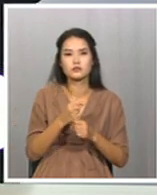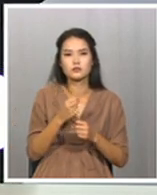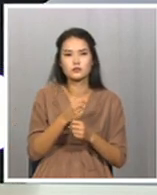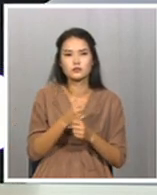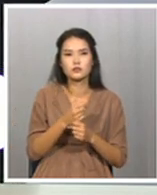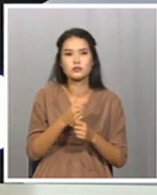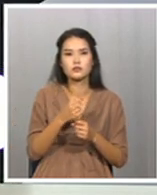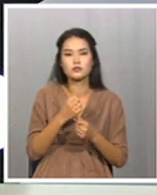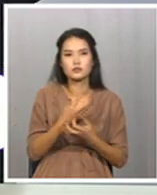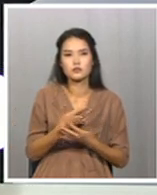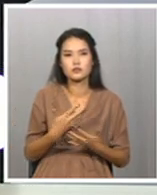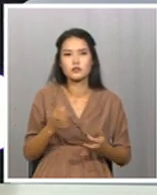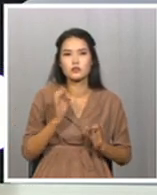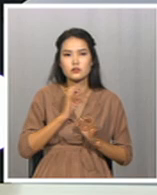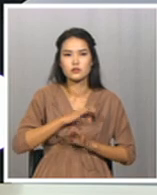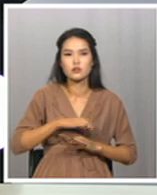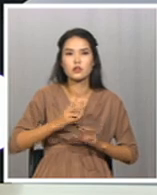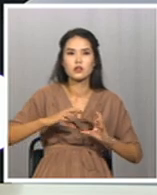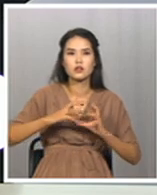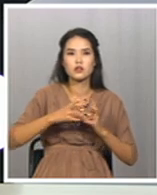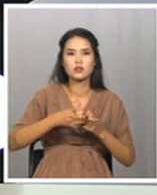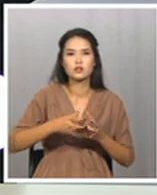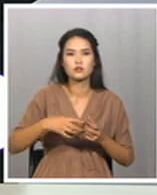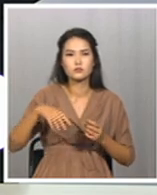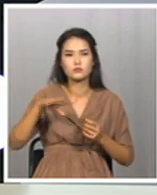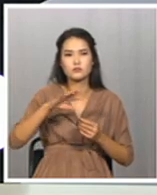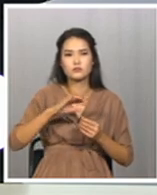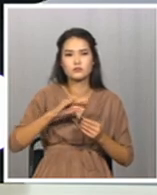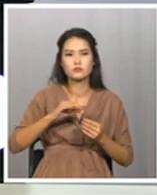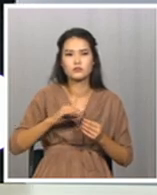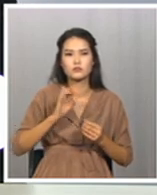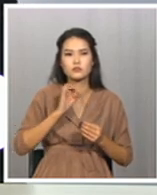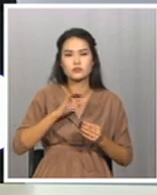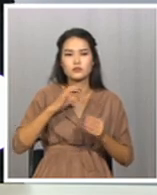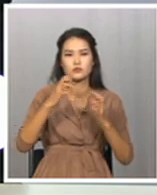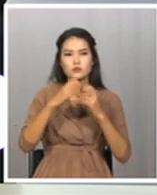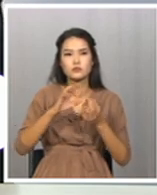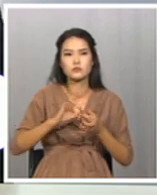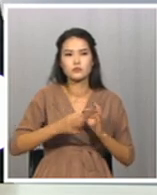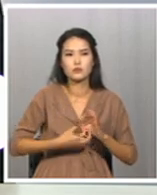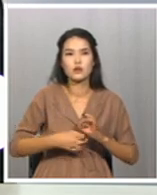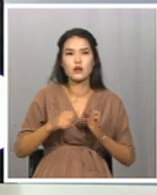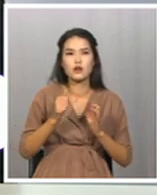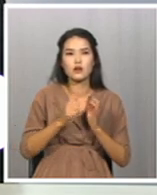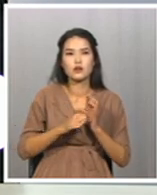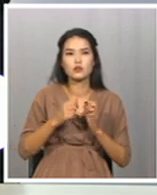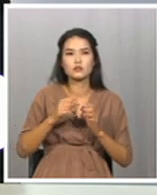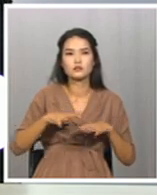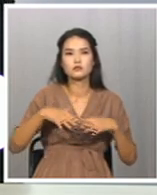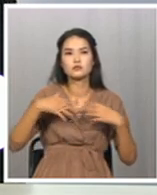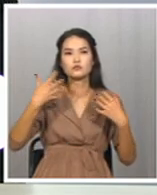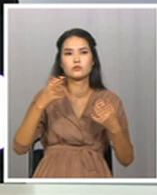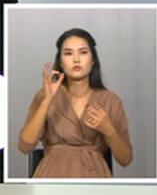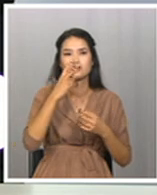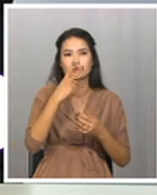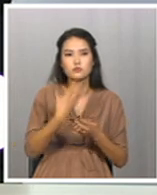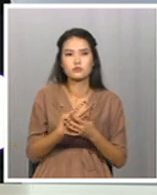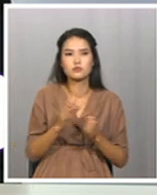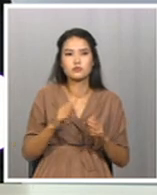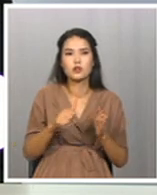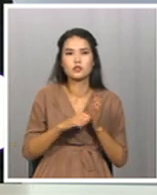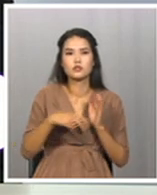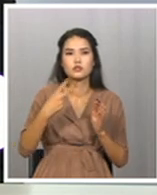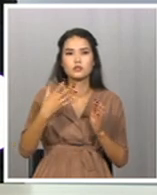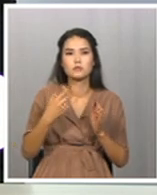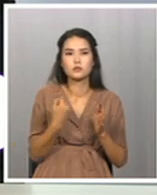өндіруші елдердің әлемдік нарыққа мұнай экспорттау көлемінің артуына байланысты олардың табысы да біршама жоғары нәтижені көрсетіп отыр, яғни